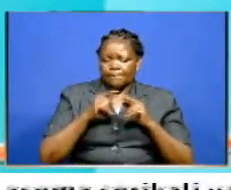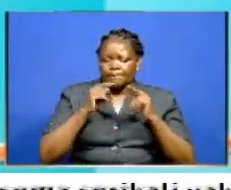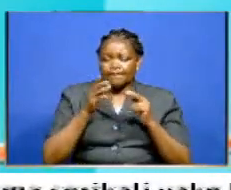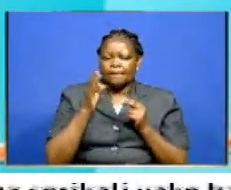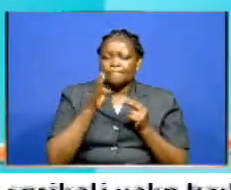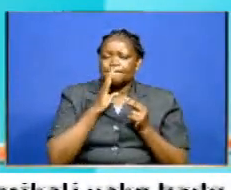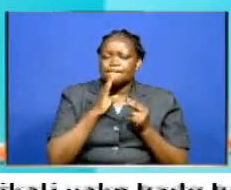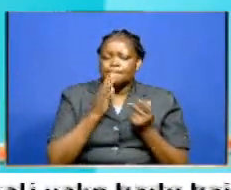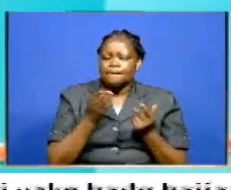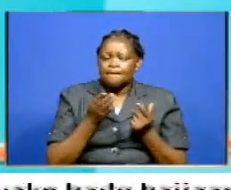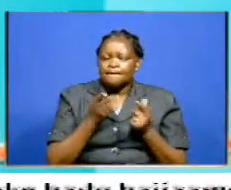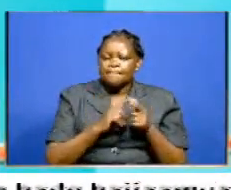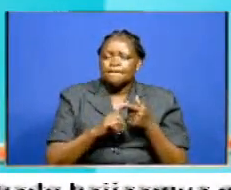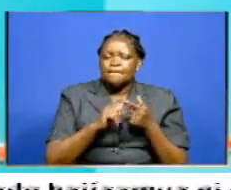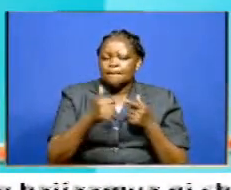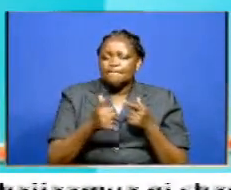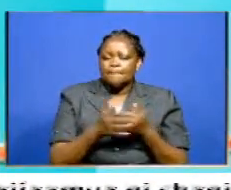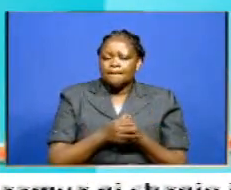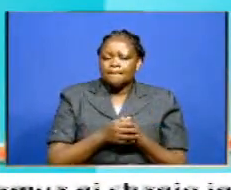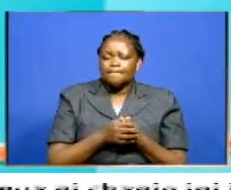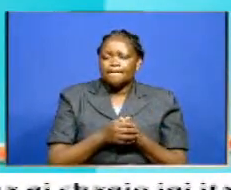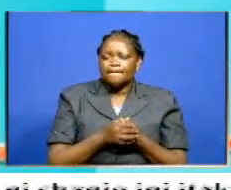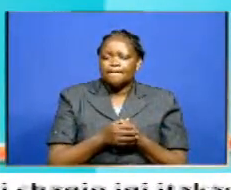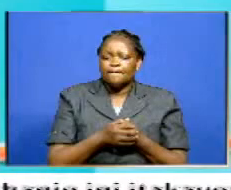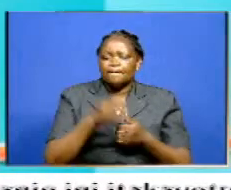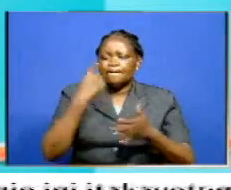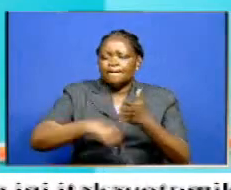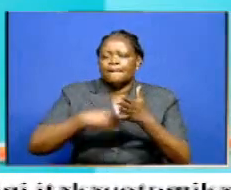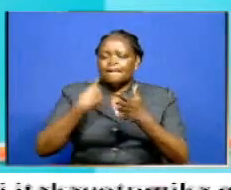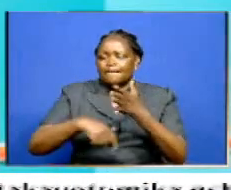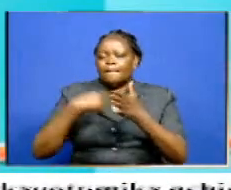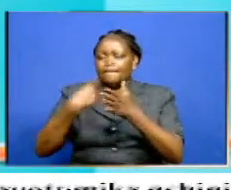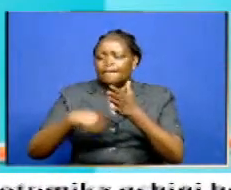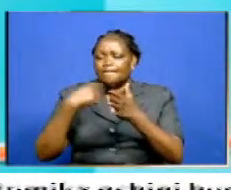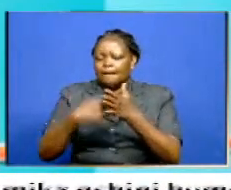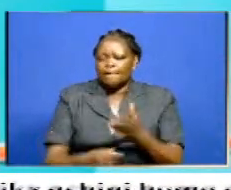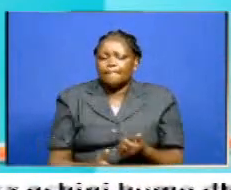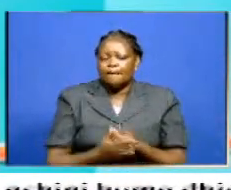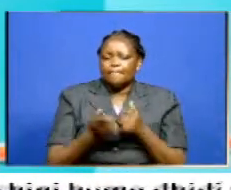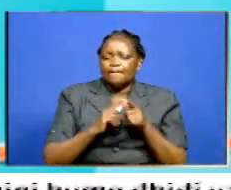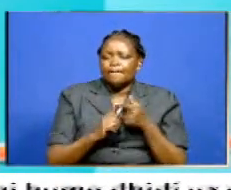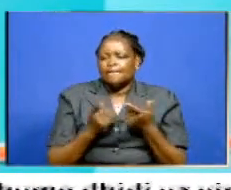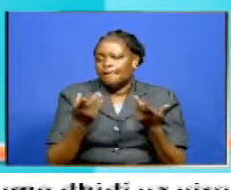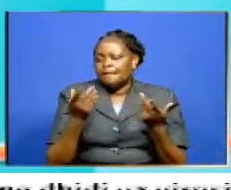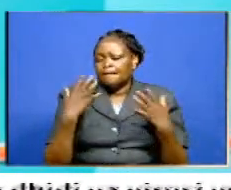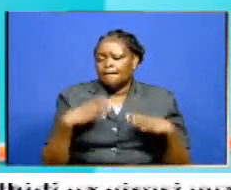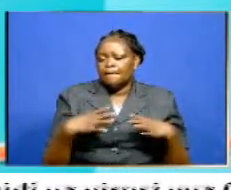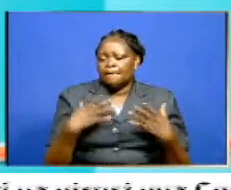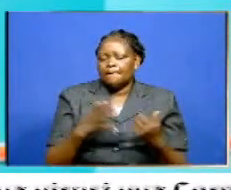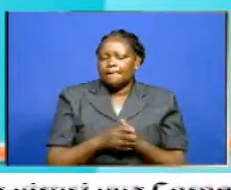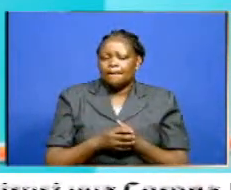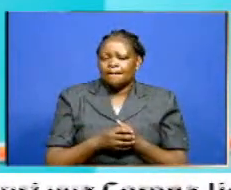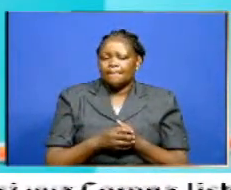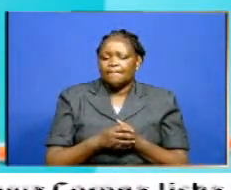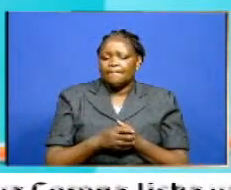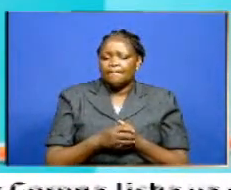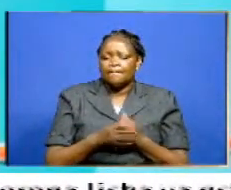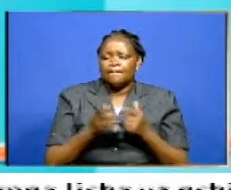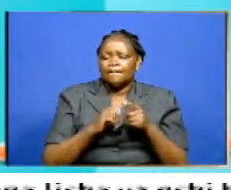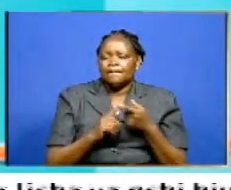into mambo ya hii ya kutoza wa Kenya ushuru sana, na tumeona already Januari ushuru kirejeshwa na